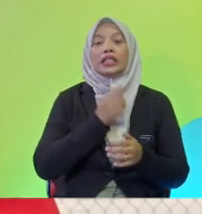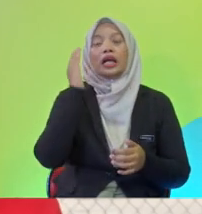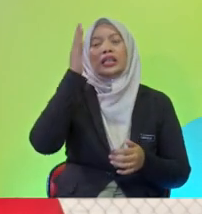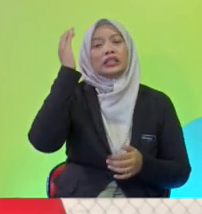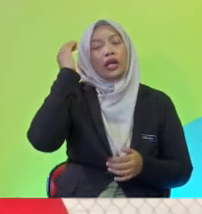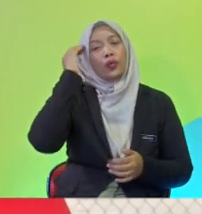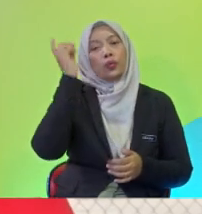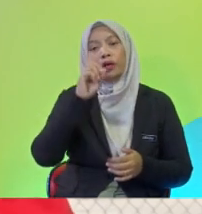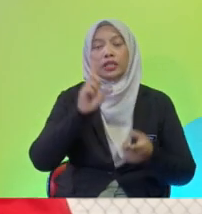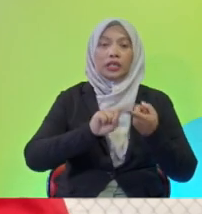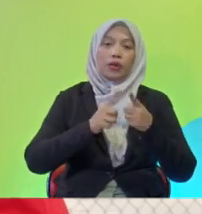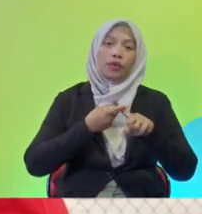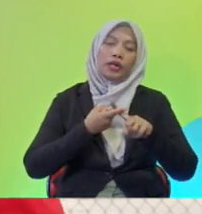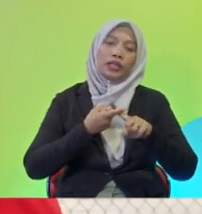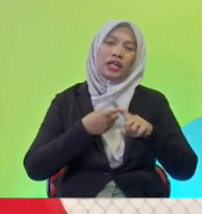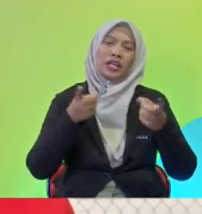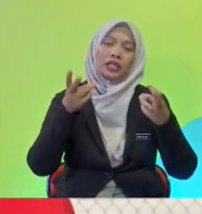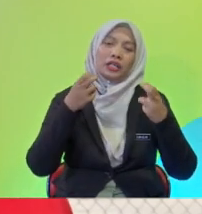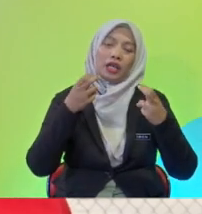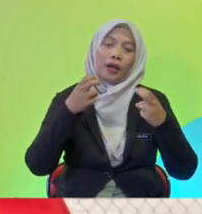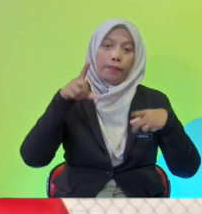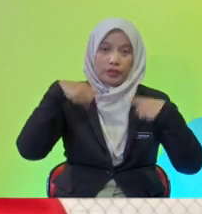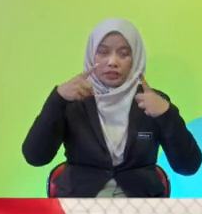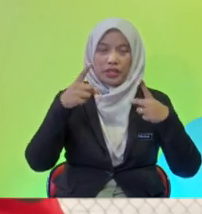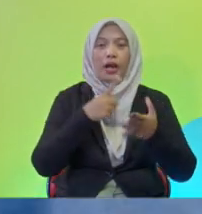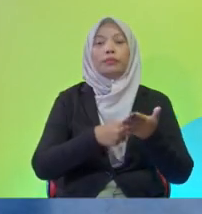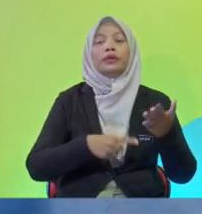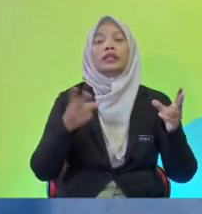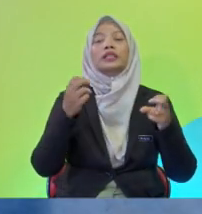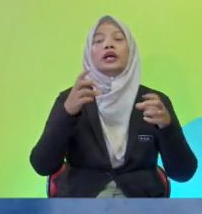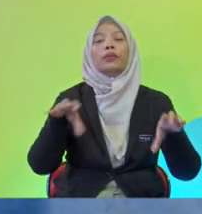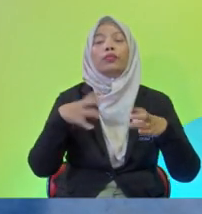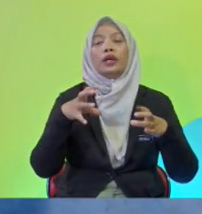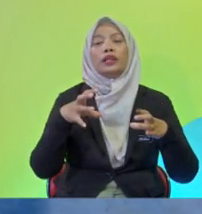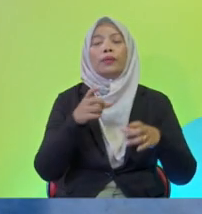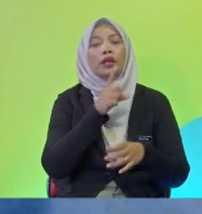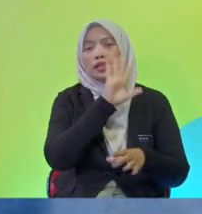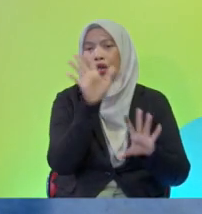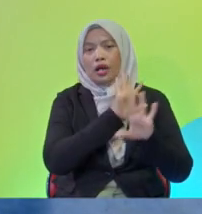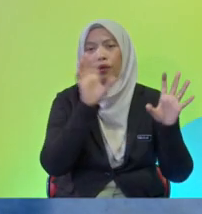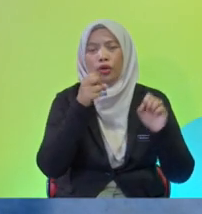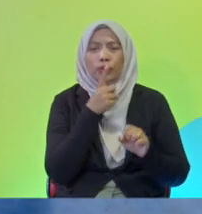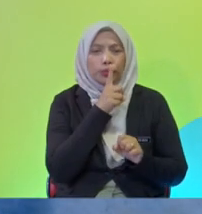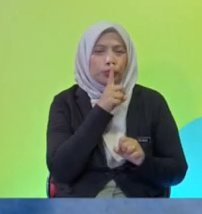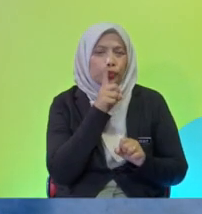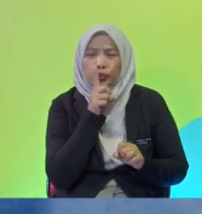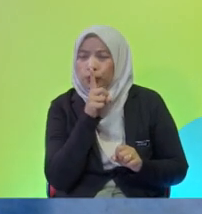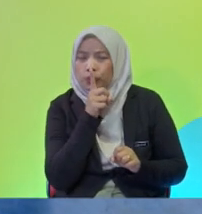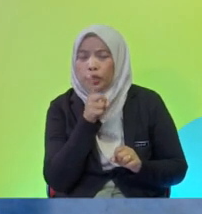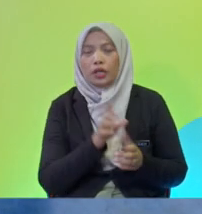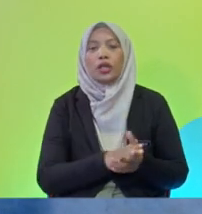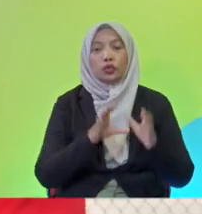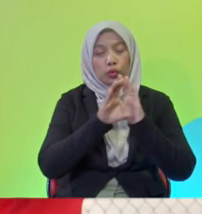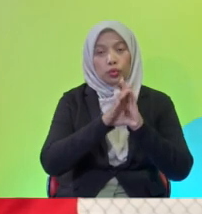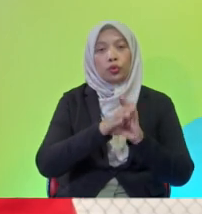akan tahu, okey, mana kawan kita nak pergi, apa yang kita nak buat. Tak boleh senyap, cikgu. Tak boleh senyap. Maksud contoh macam tadi juga, contoh gimmick